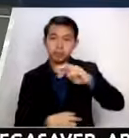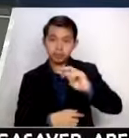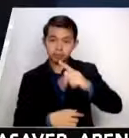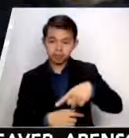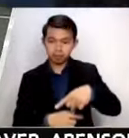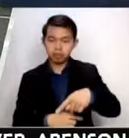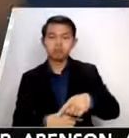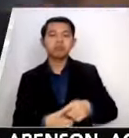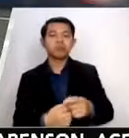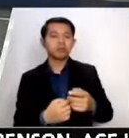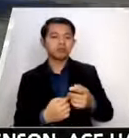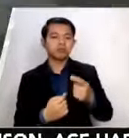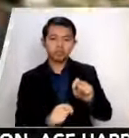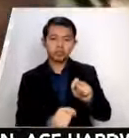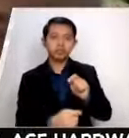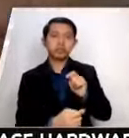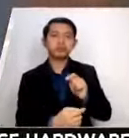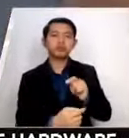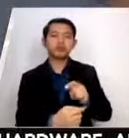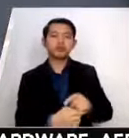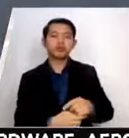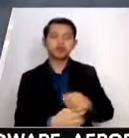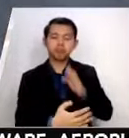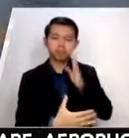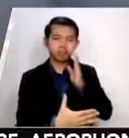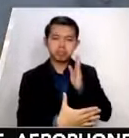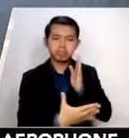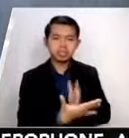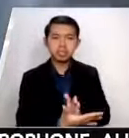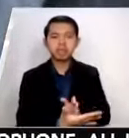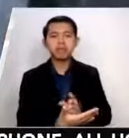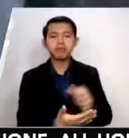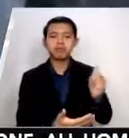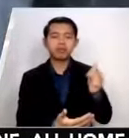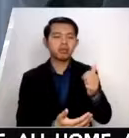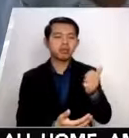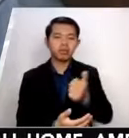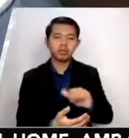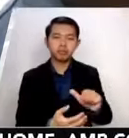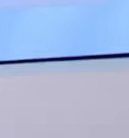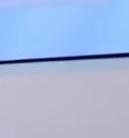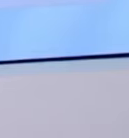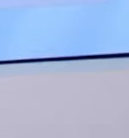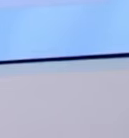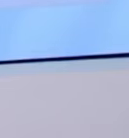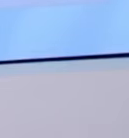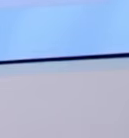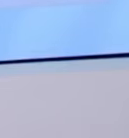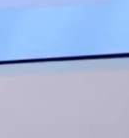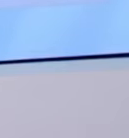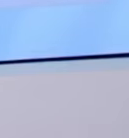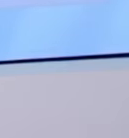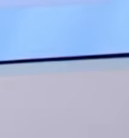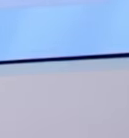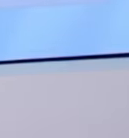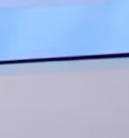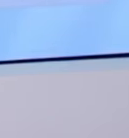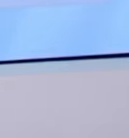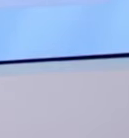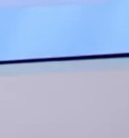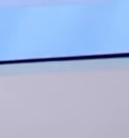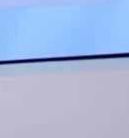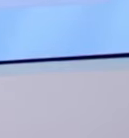Kiboy sa kustodya ng AFP June vener nagbabalita para sa GMA integrated news Hwag magpahuli sa mga